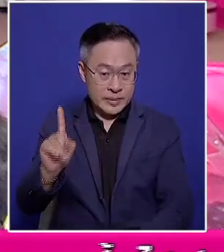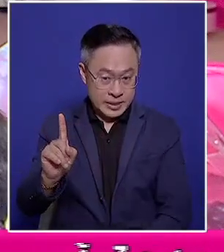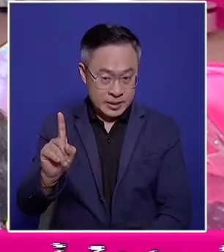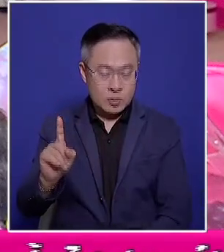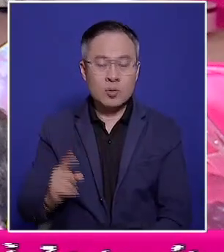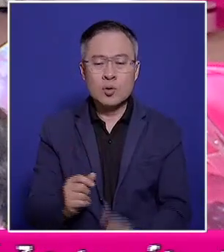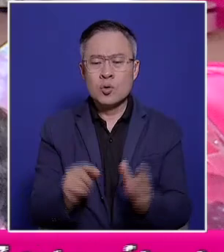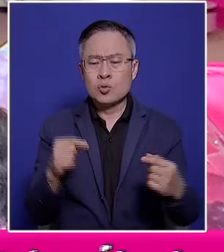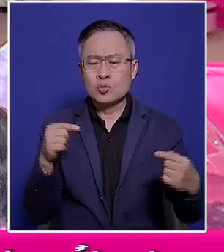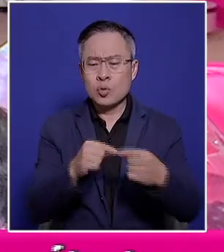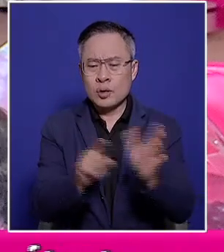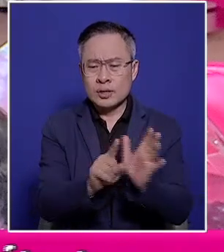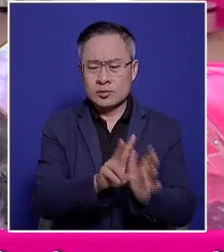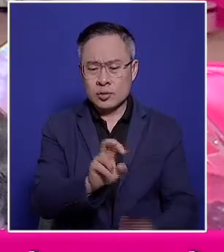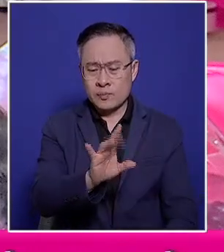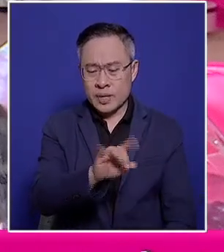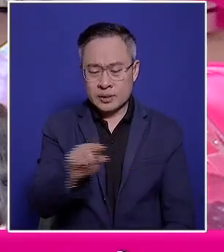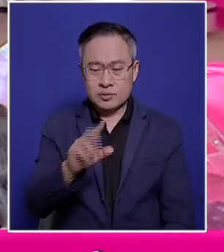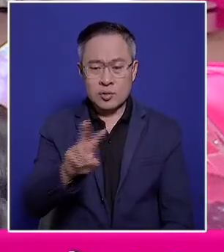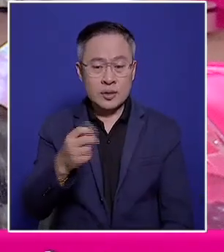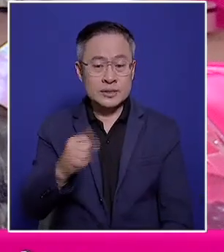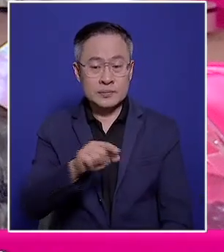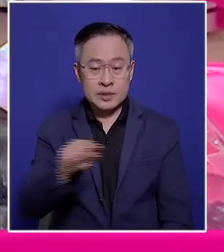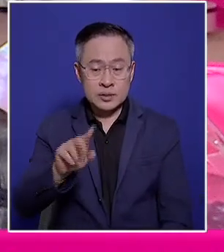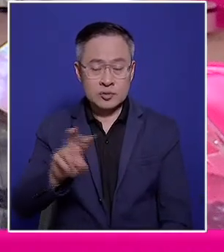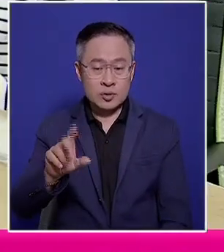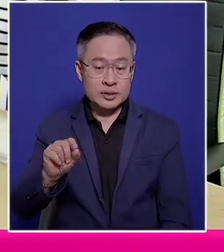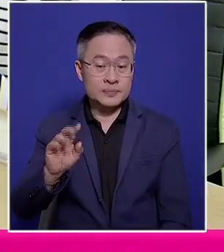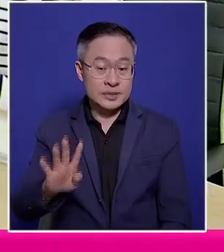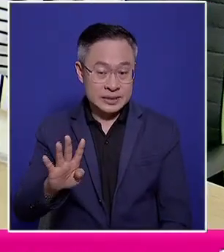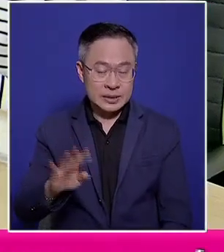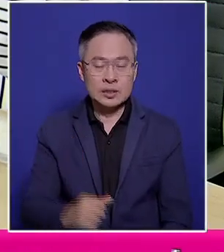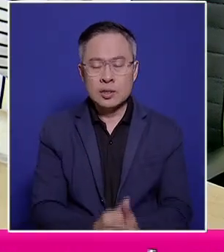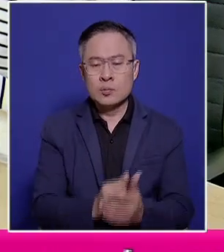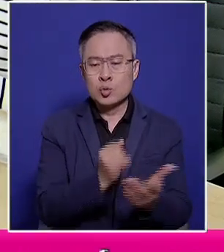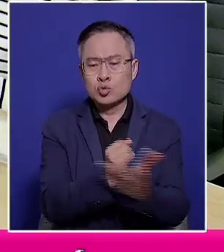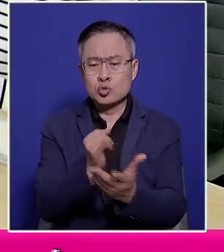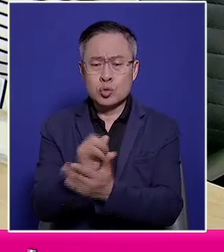งวดที่208และงวดที่210ถึงงวดที่224จำนวน